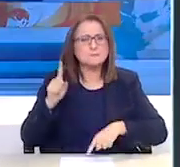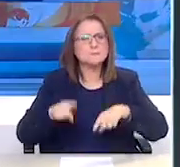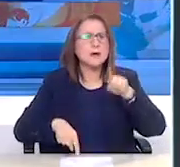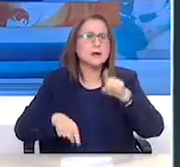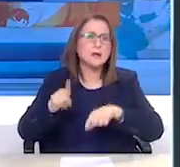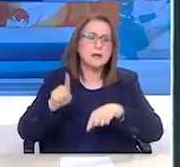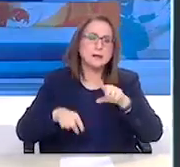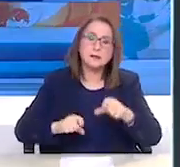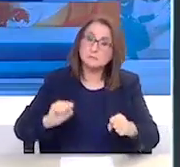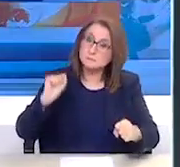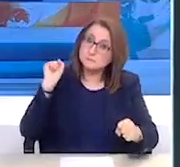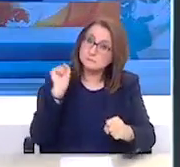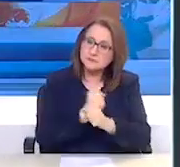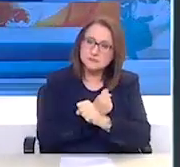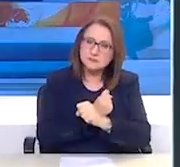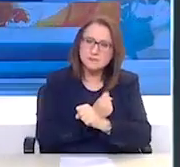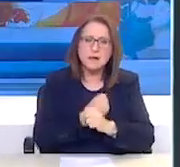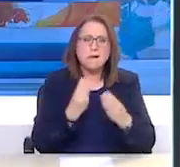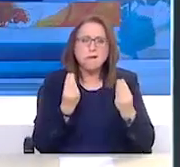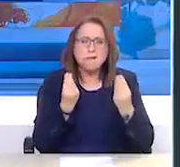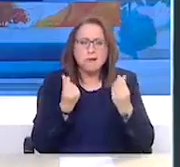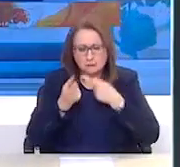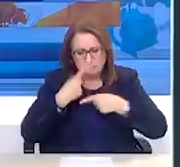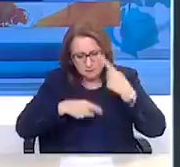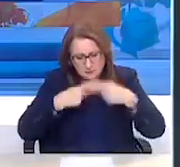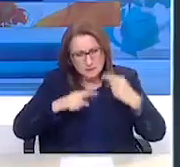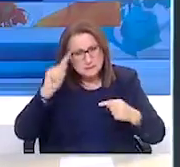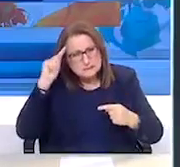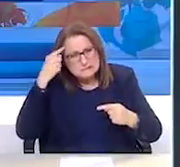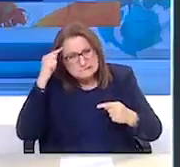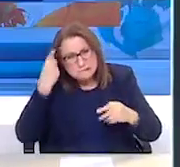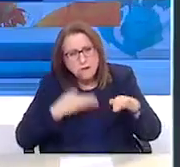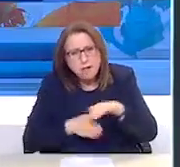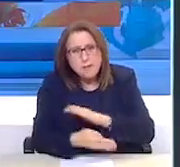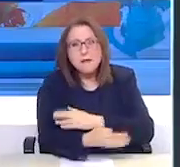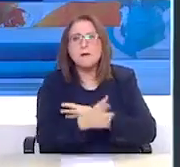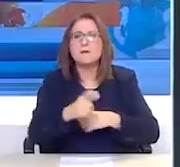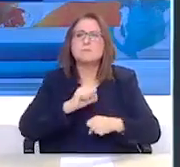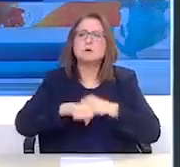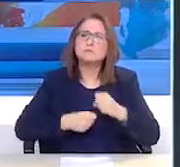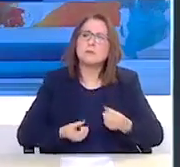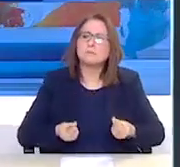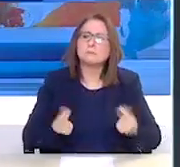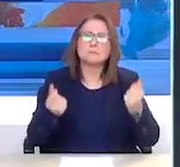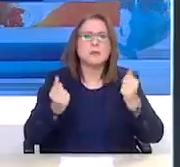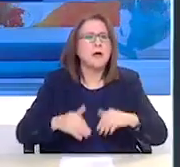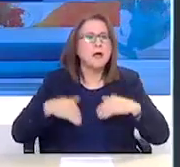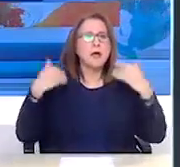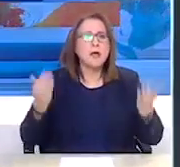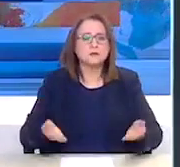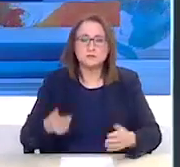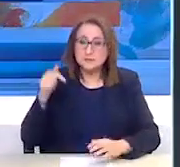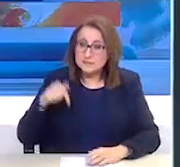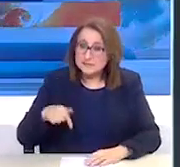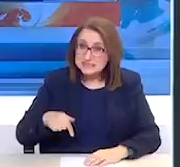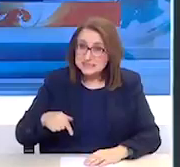επιμένουν να προσπαθούν με διάφορα τεχνάσματα και δικαιολογίες να υπονομεύσουν αυτή την εθνική συλλογική προσπάθεια. Σήμερα, παρά